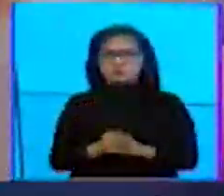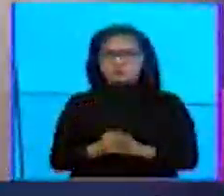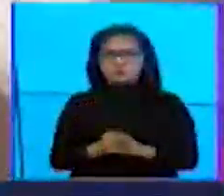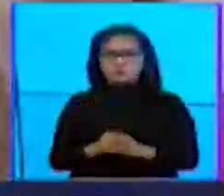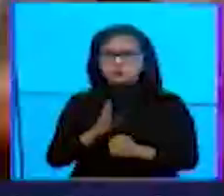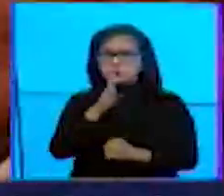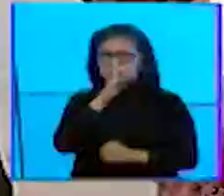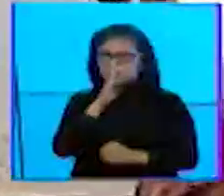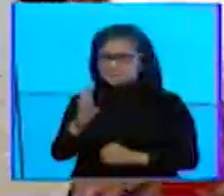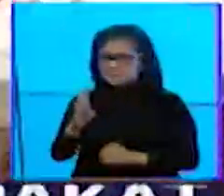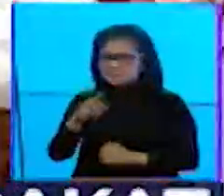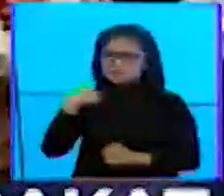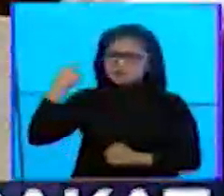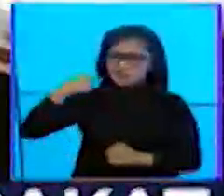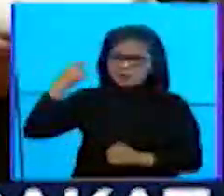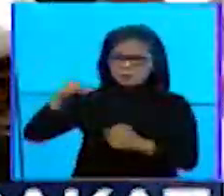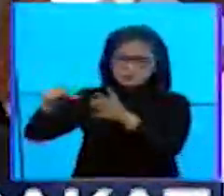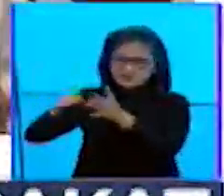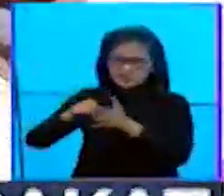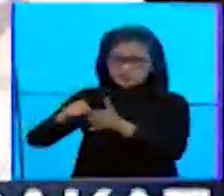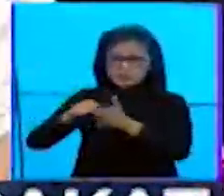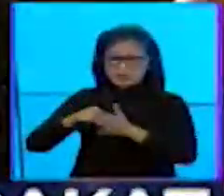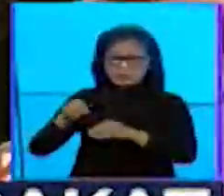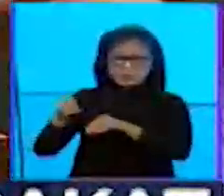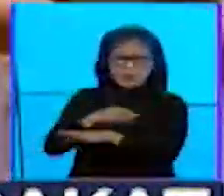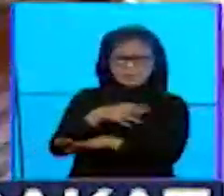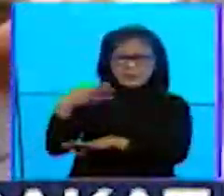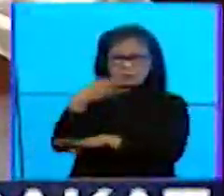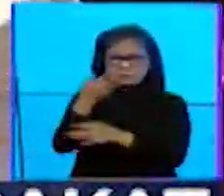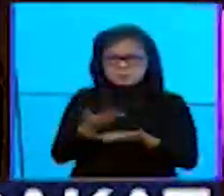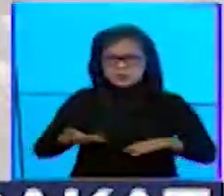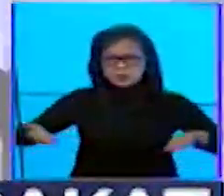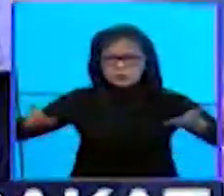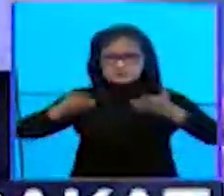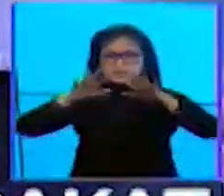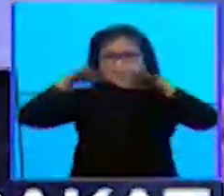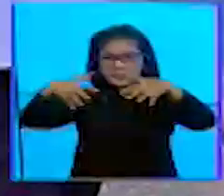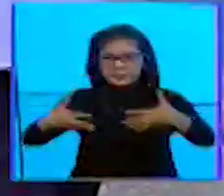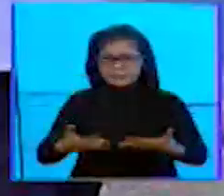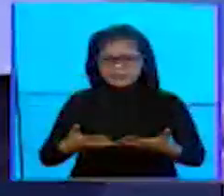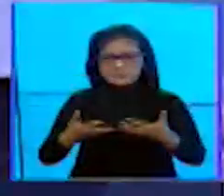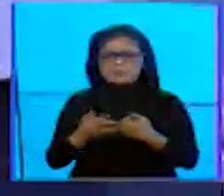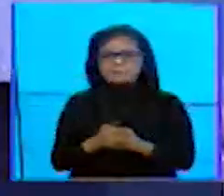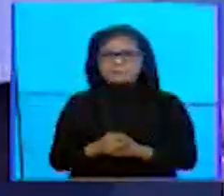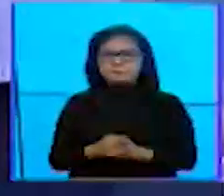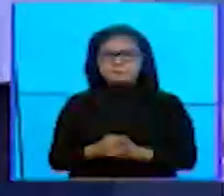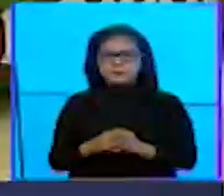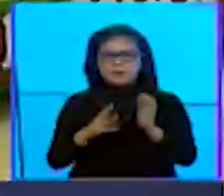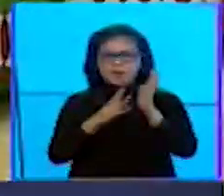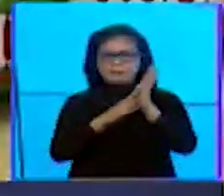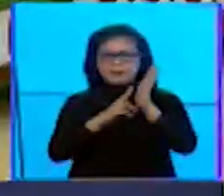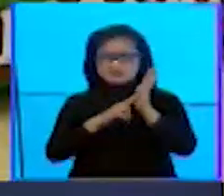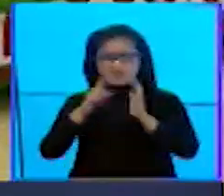akan terus membantu masyarakat yang terdampak ekonominya akibat pandemi. Jadi kami di MNC Peduli mengetahui